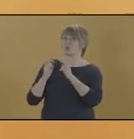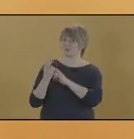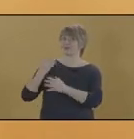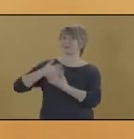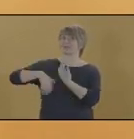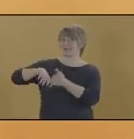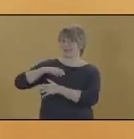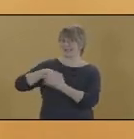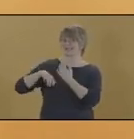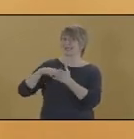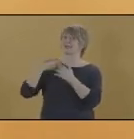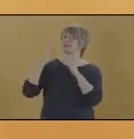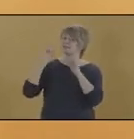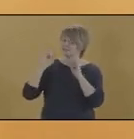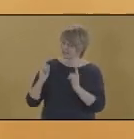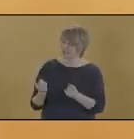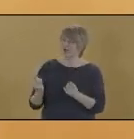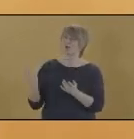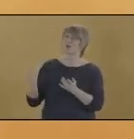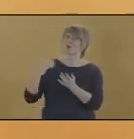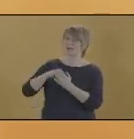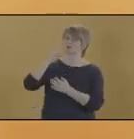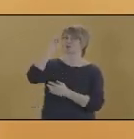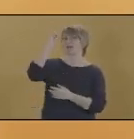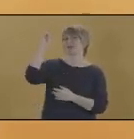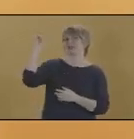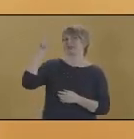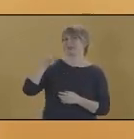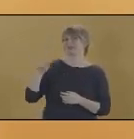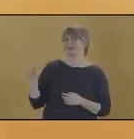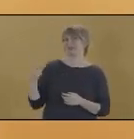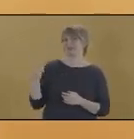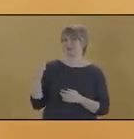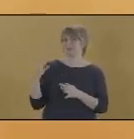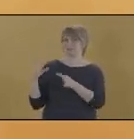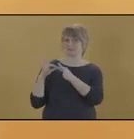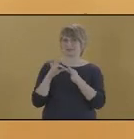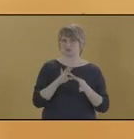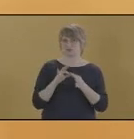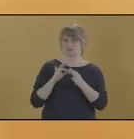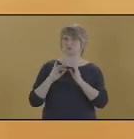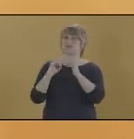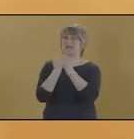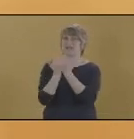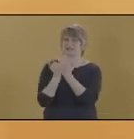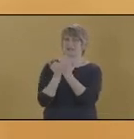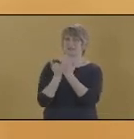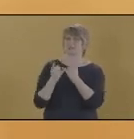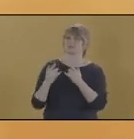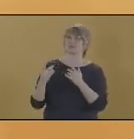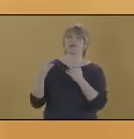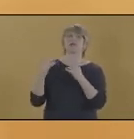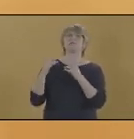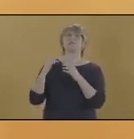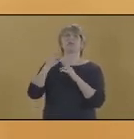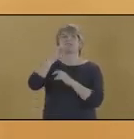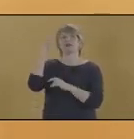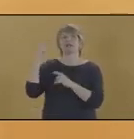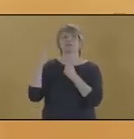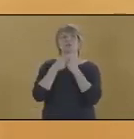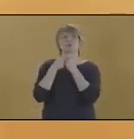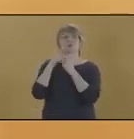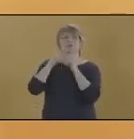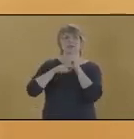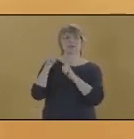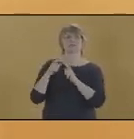Krisen, sondern es sind auch Erwachsene, Bezugspersonen und die Eltern. Also erwachsene Bezugspersonen sind Lehrkräfte